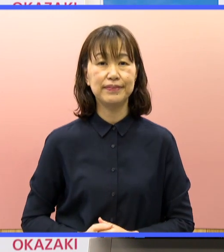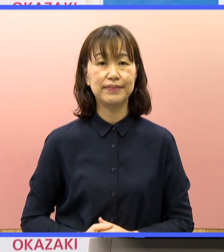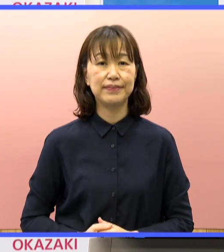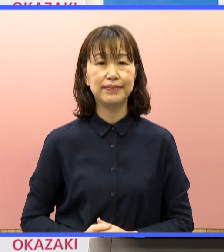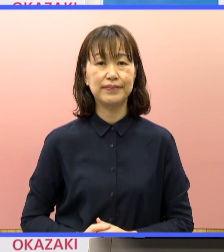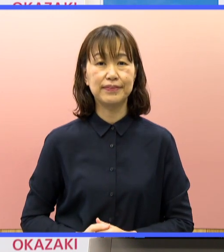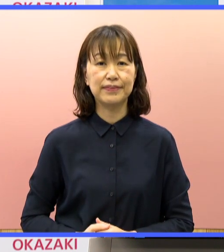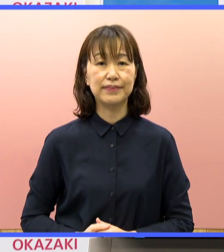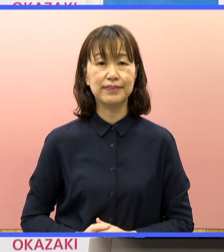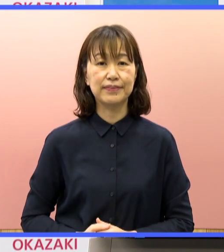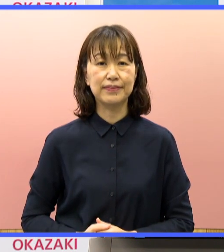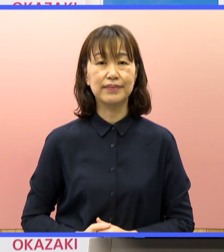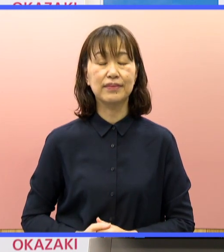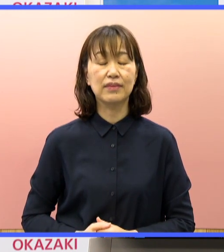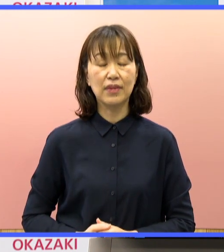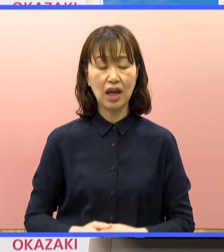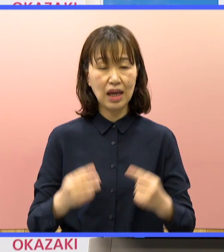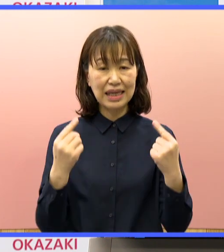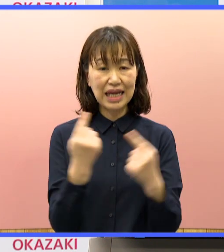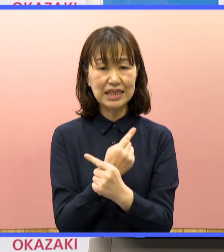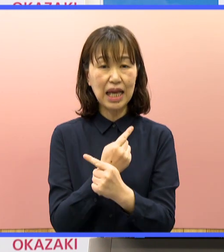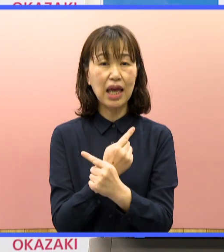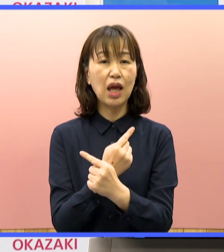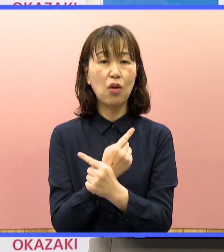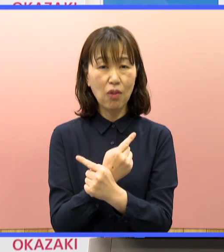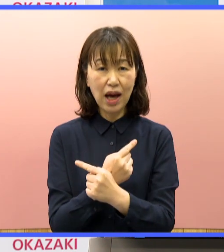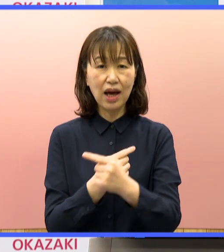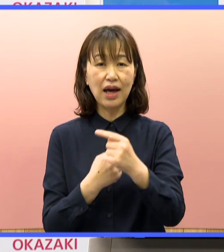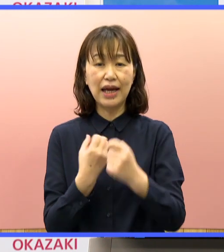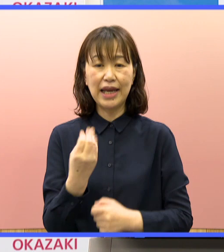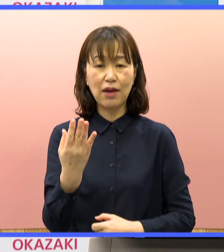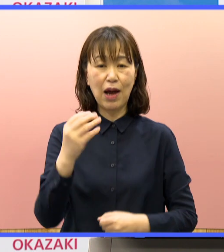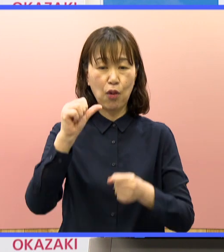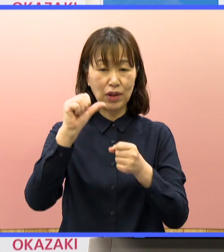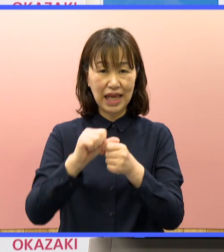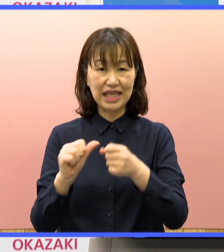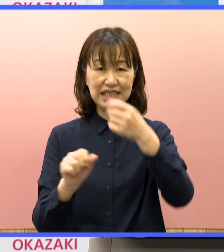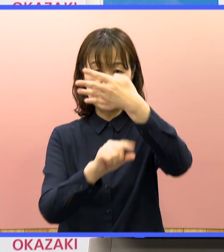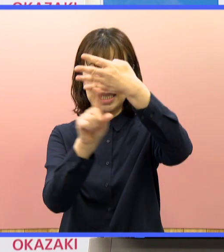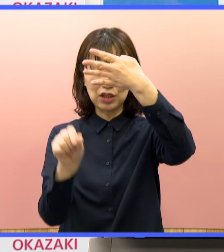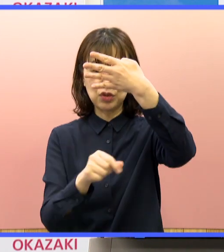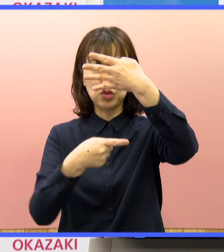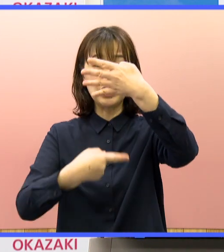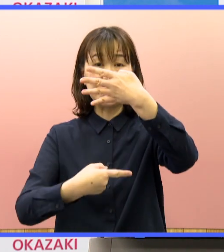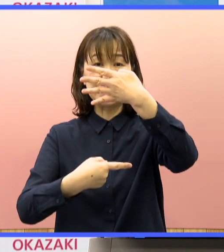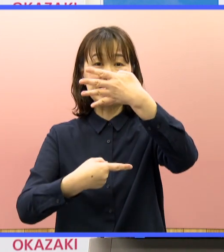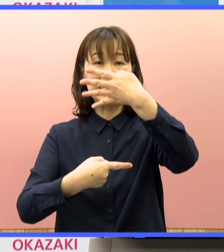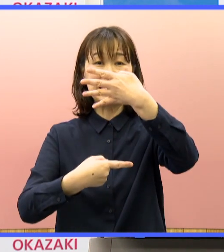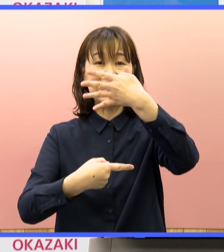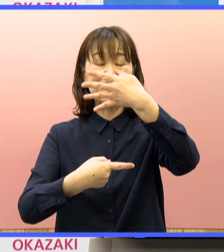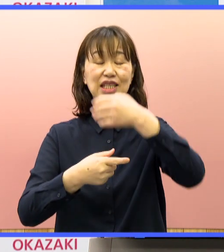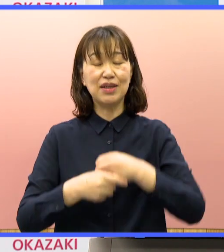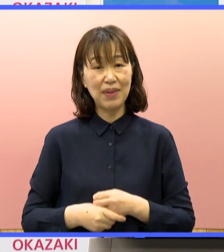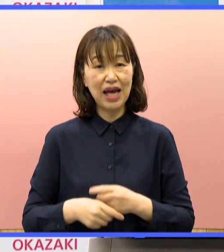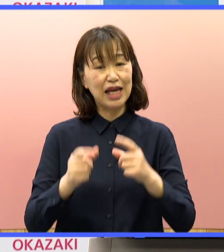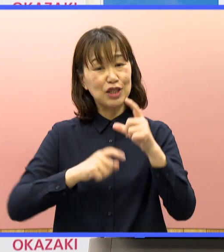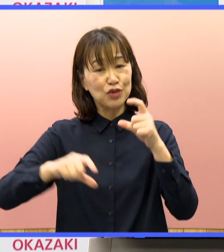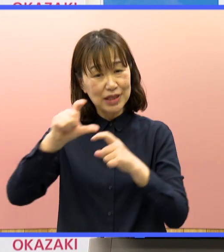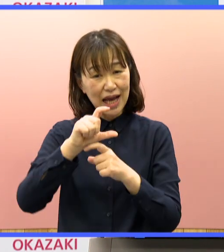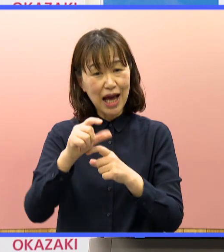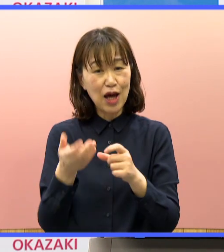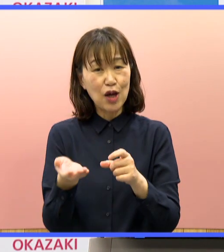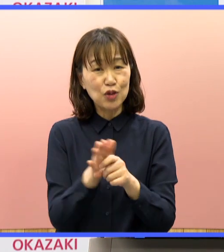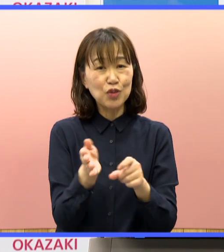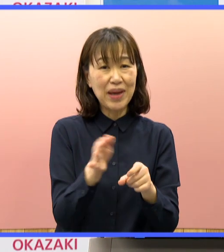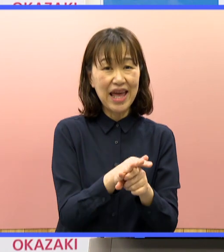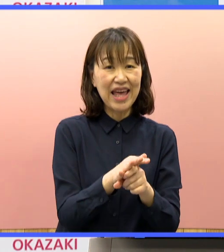制とします。改正時期は令和5年4月1日で、追加改正を含めた最終的な